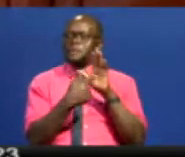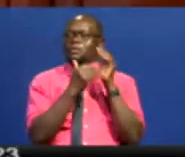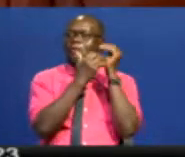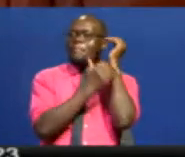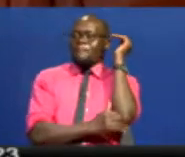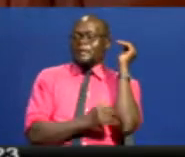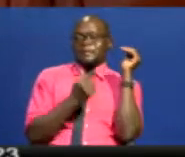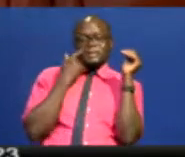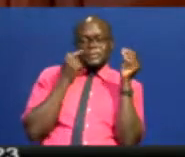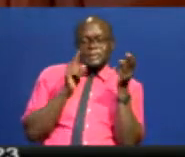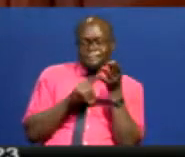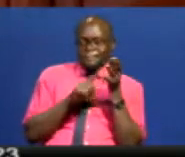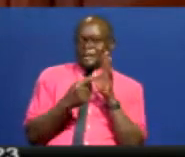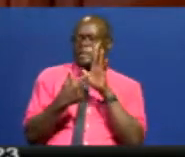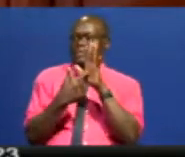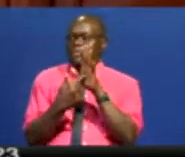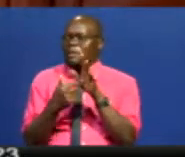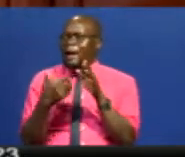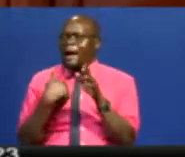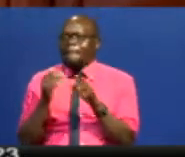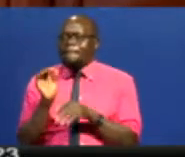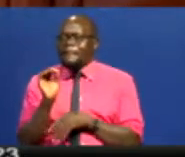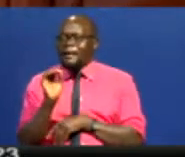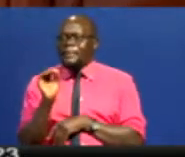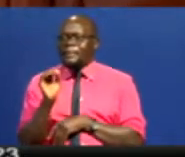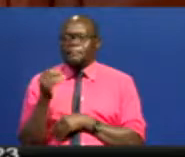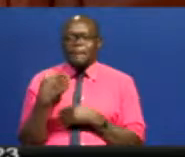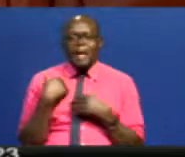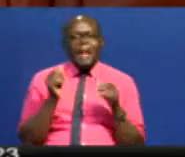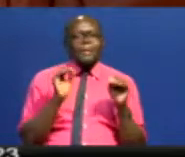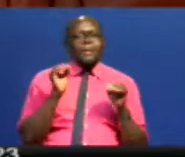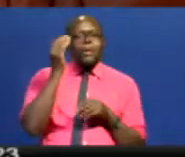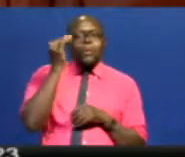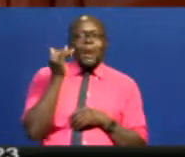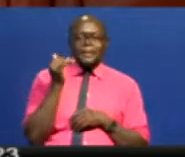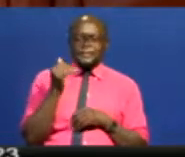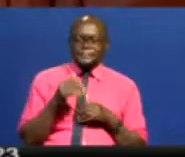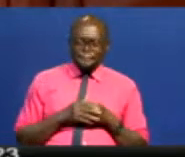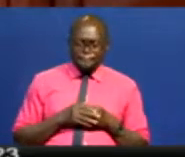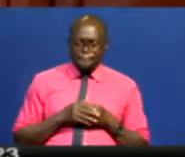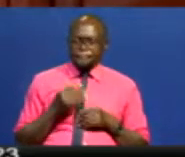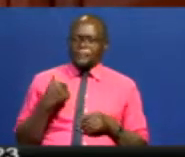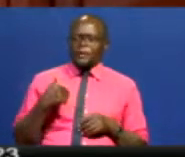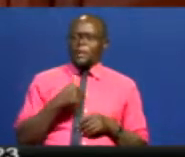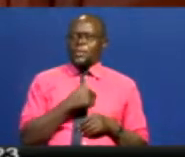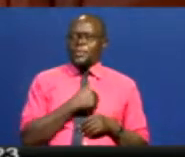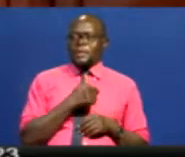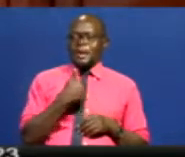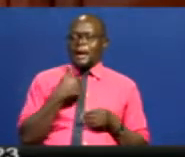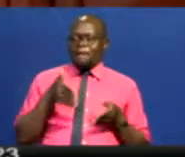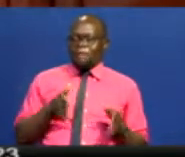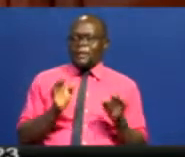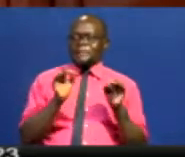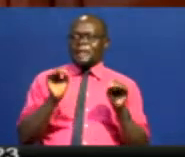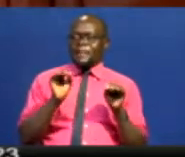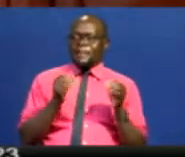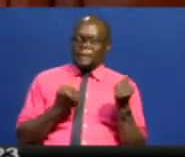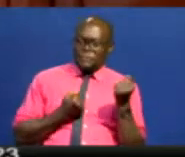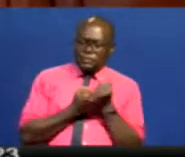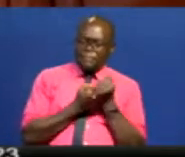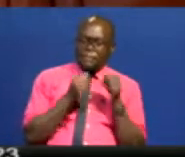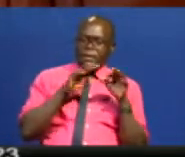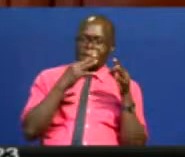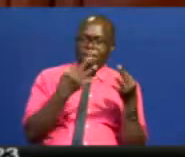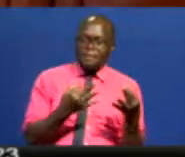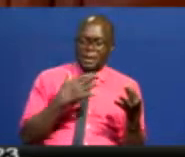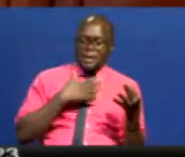umaskini, kuonyesha ukosefu wa afya bora, kwa sababu tu sisi hatukuwa na namna ya kuweza kulisha jamii zetu